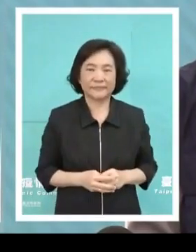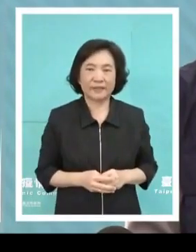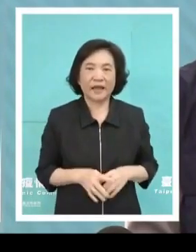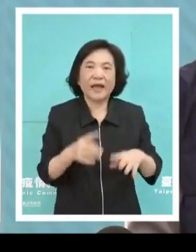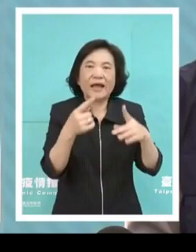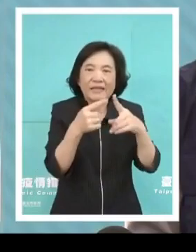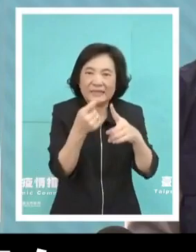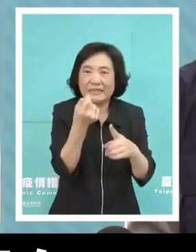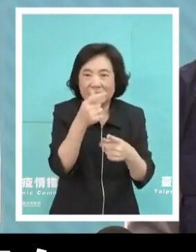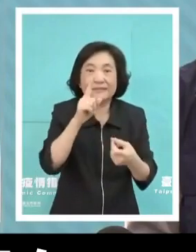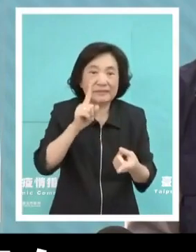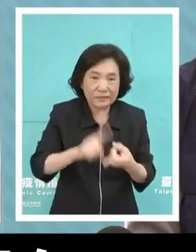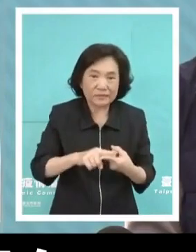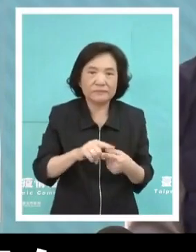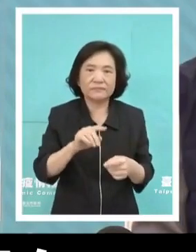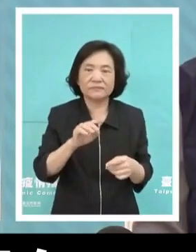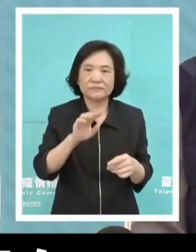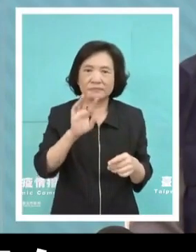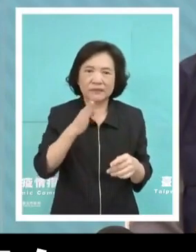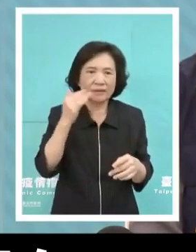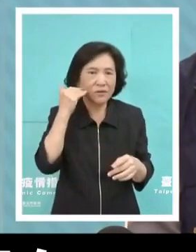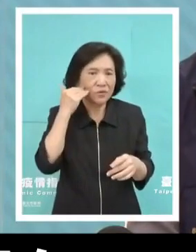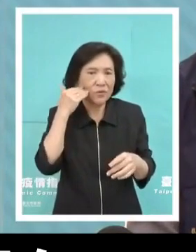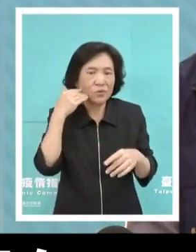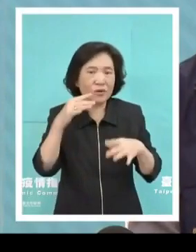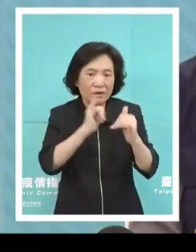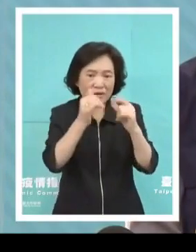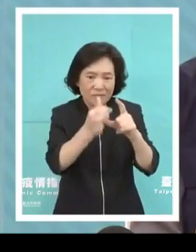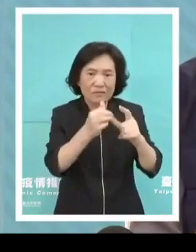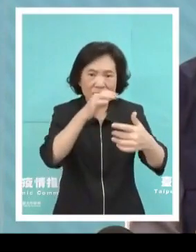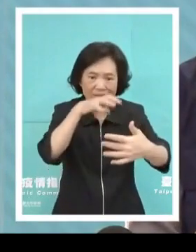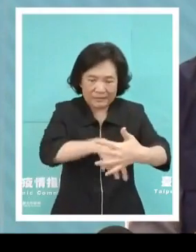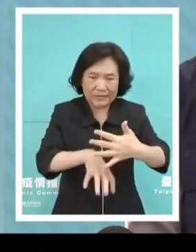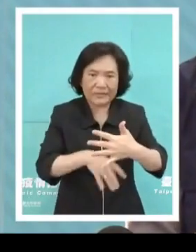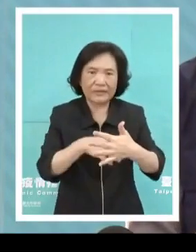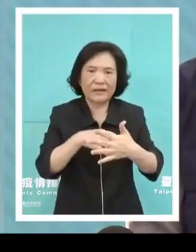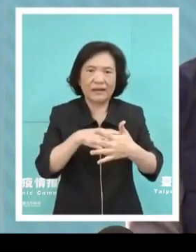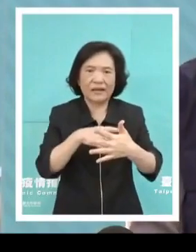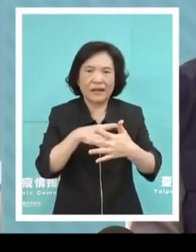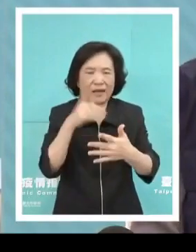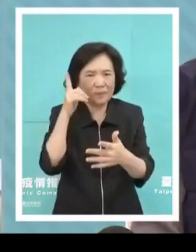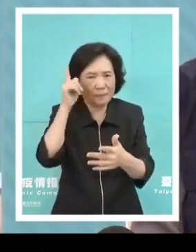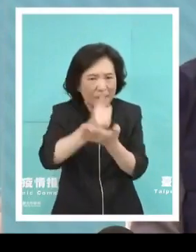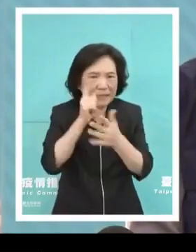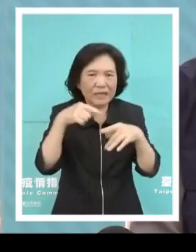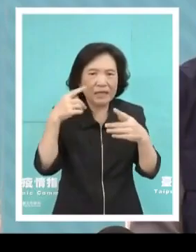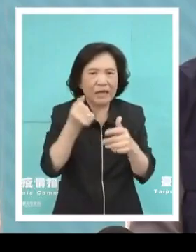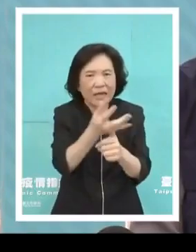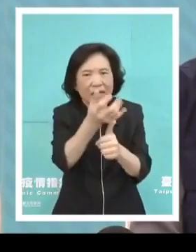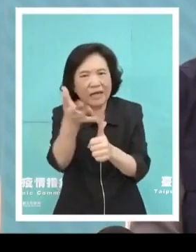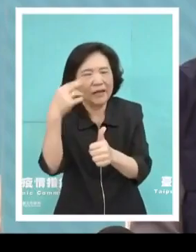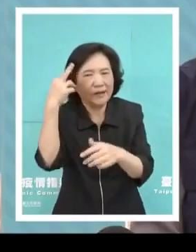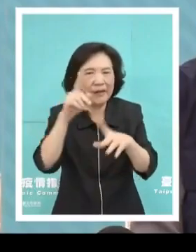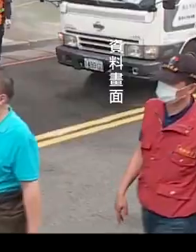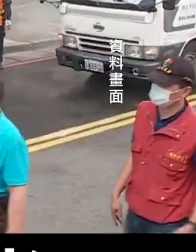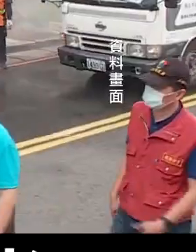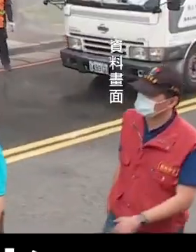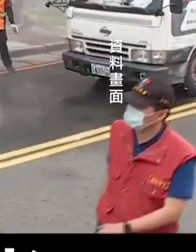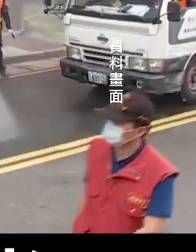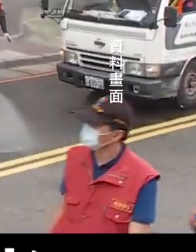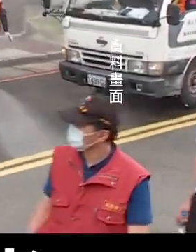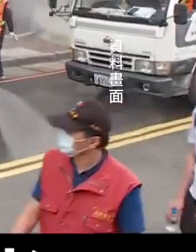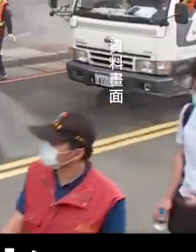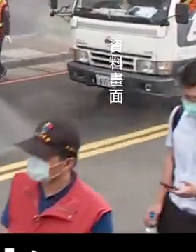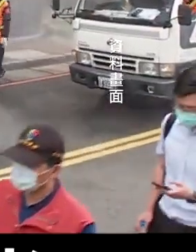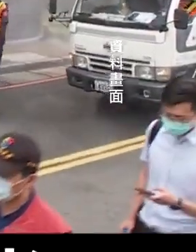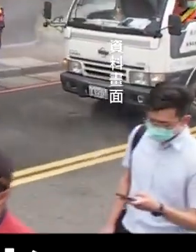不多是不多了哈，它还是让我们一直困在哈，每天哦10个上下，你知道哈。 柯文哲表示，要进